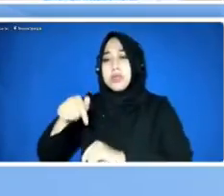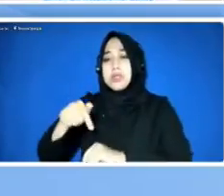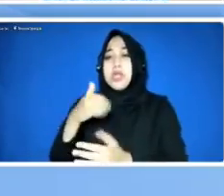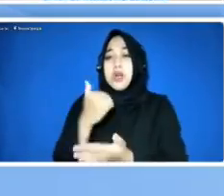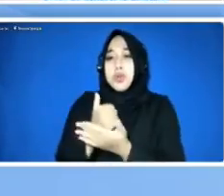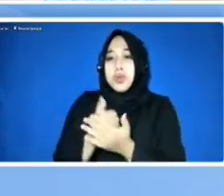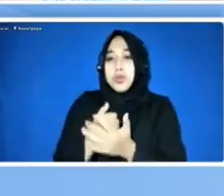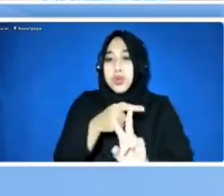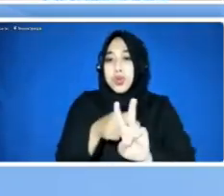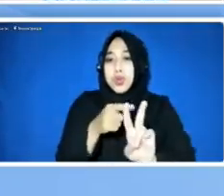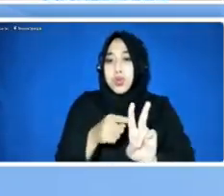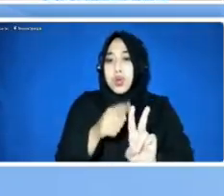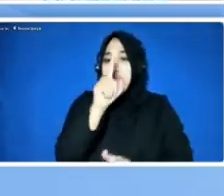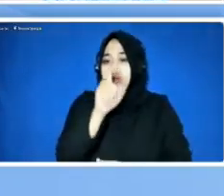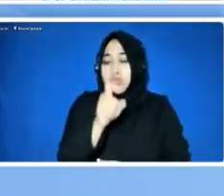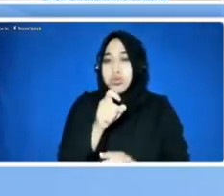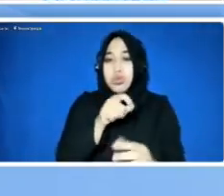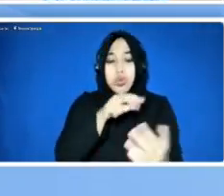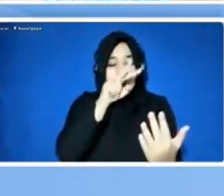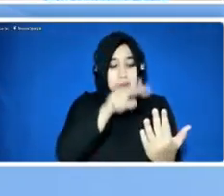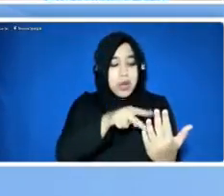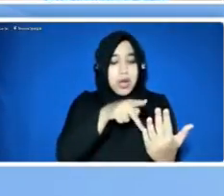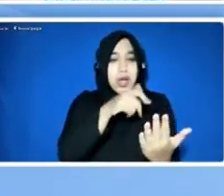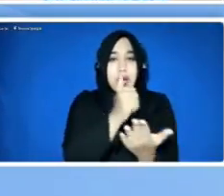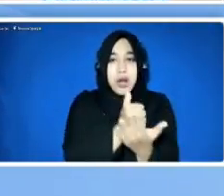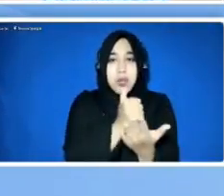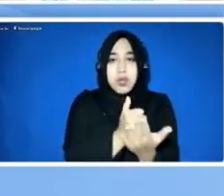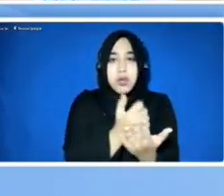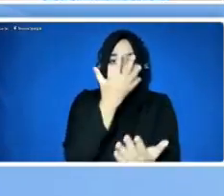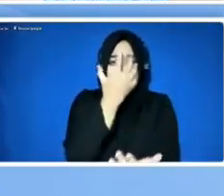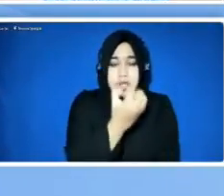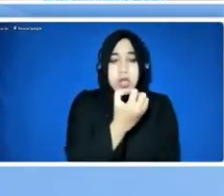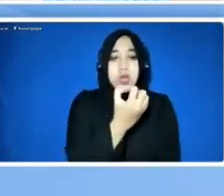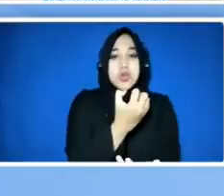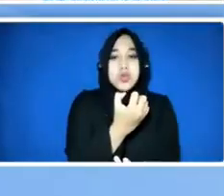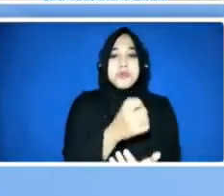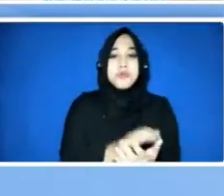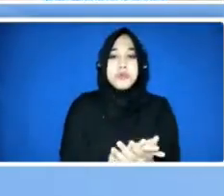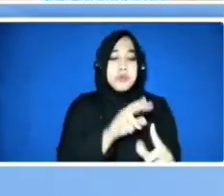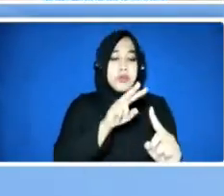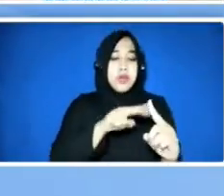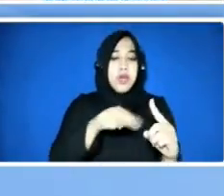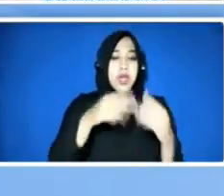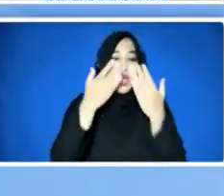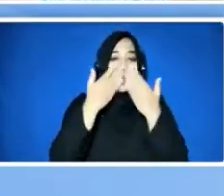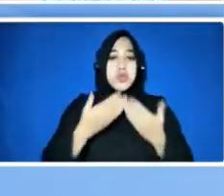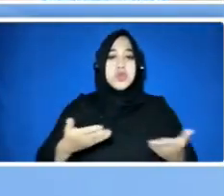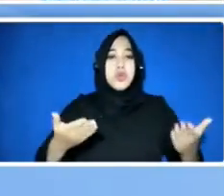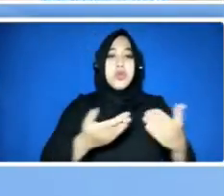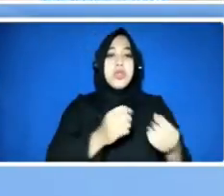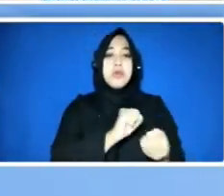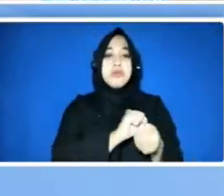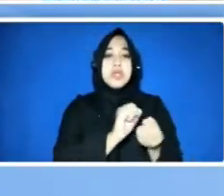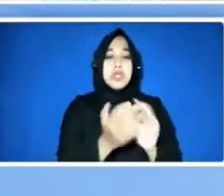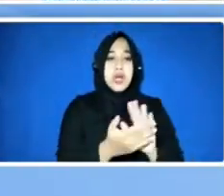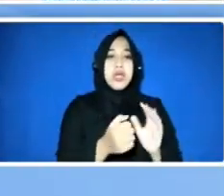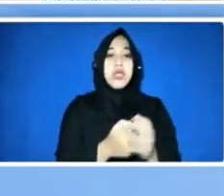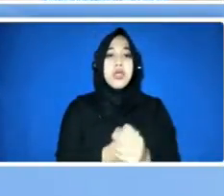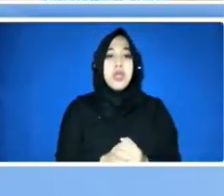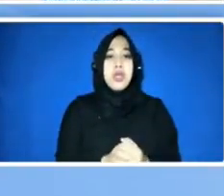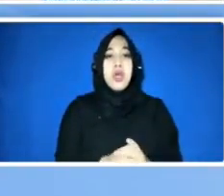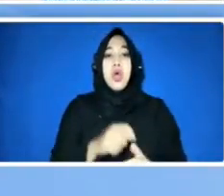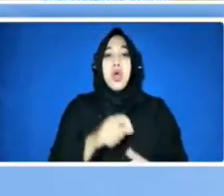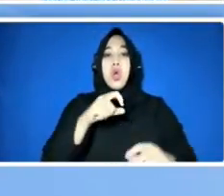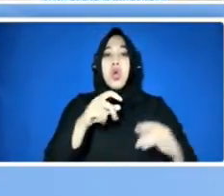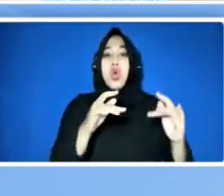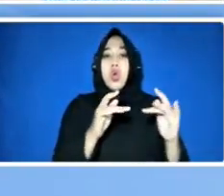saya harus kita perhatikan dengan sangat seksama di dalam kacamata sosiologi bencana. Nah, kontak tracing seperti saya bilang